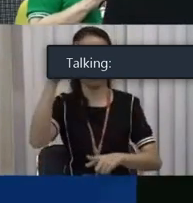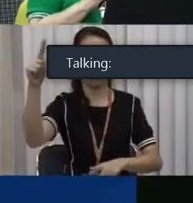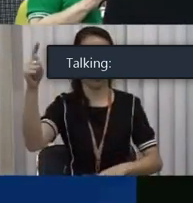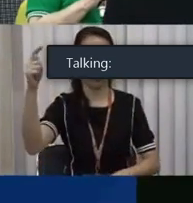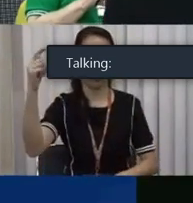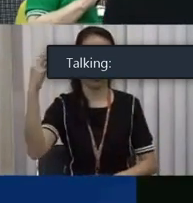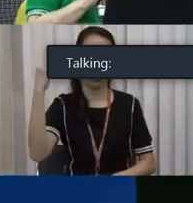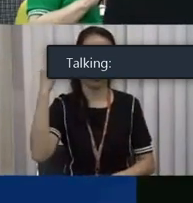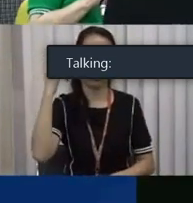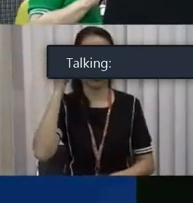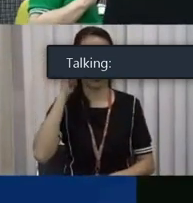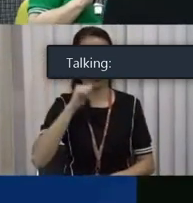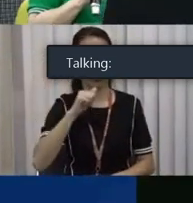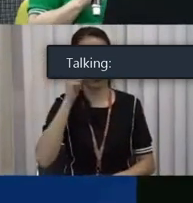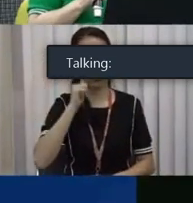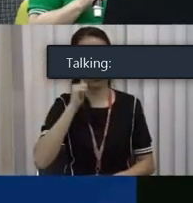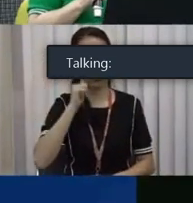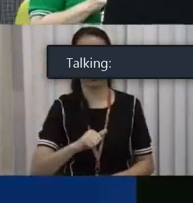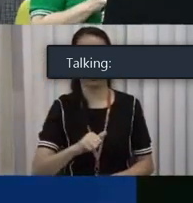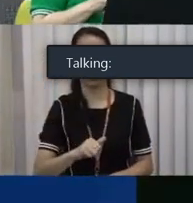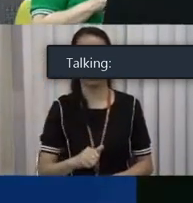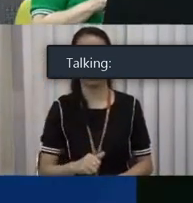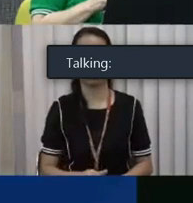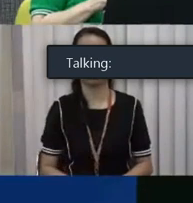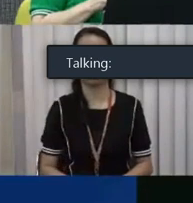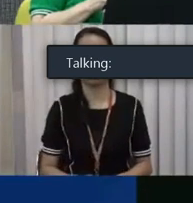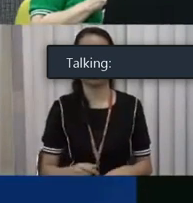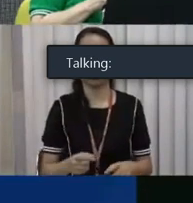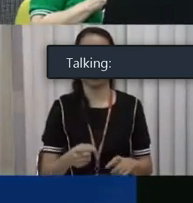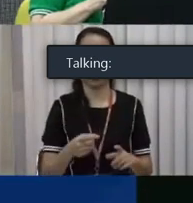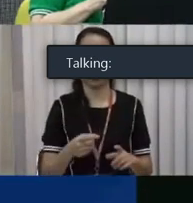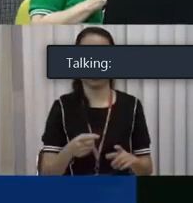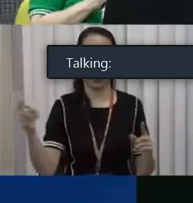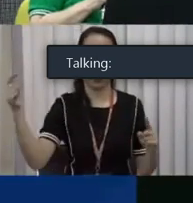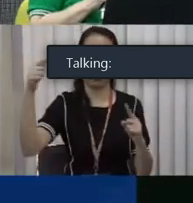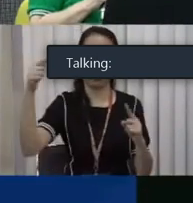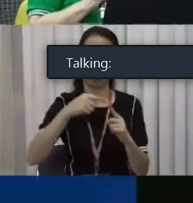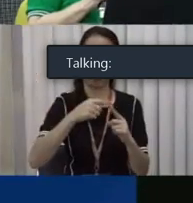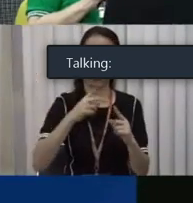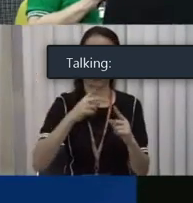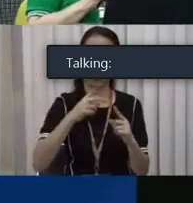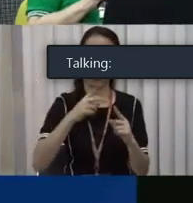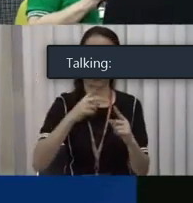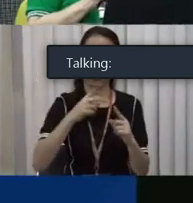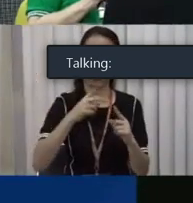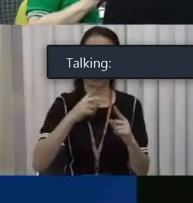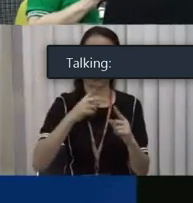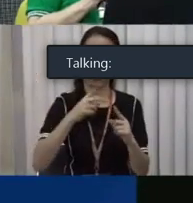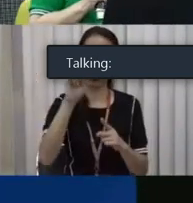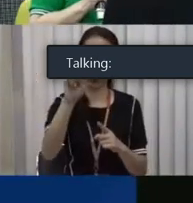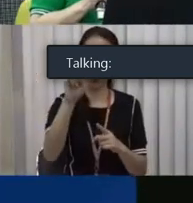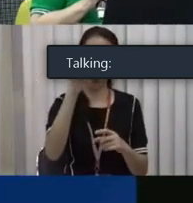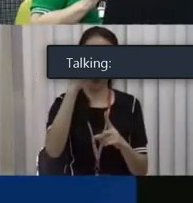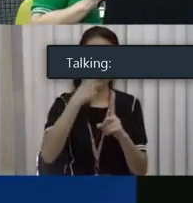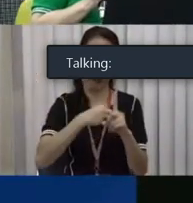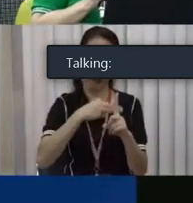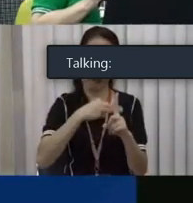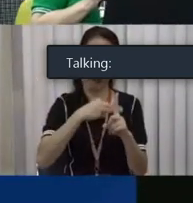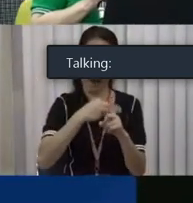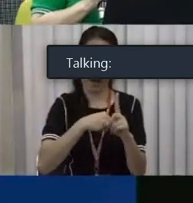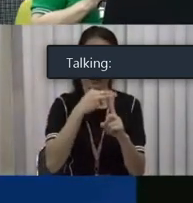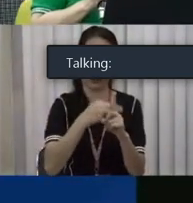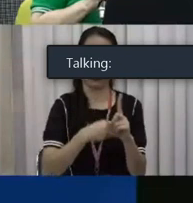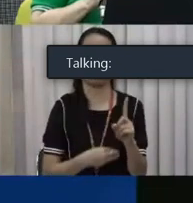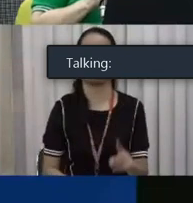Special leave for women. So, Magna Carta for women for up to 2 months. So, maoning ato